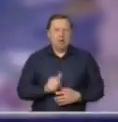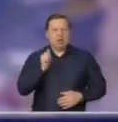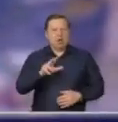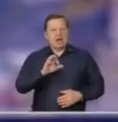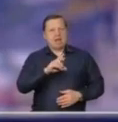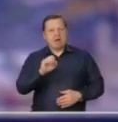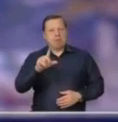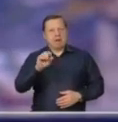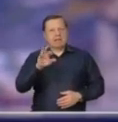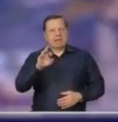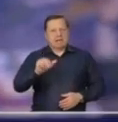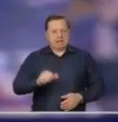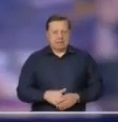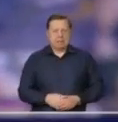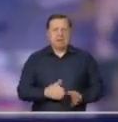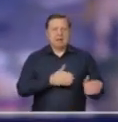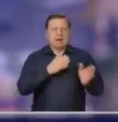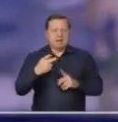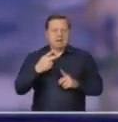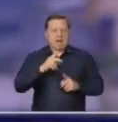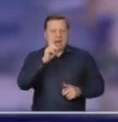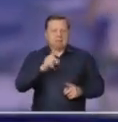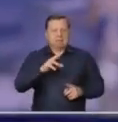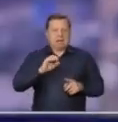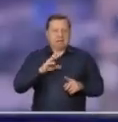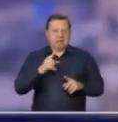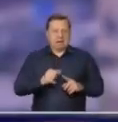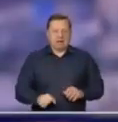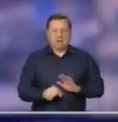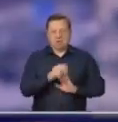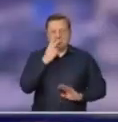moment w Teleekspresie. Teleekspres Ekstra rusza, ale w TVP Info czekamy.